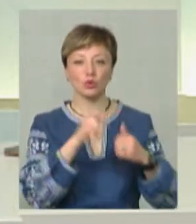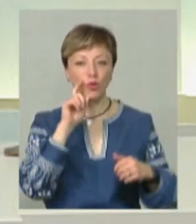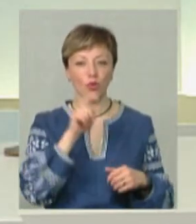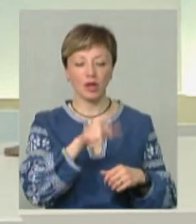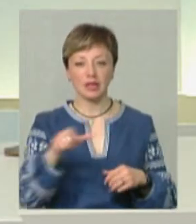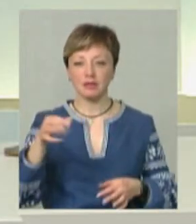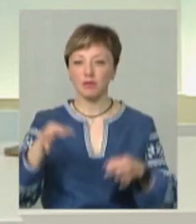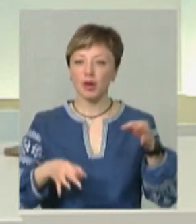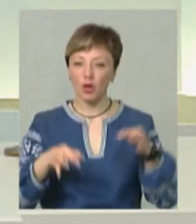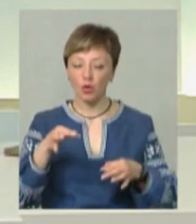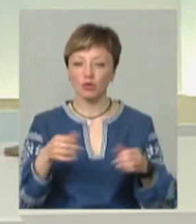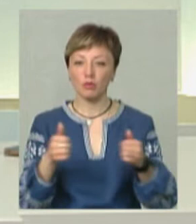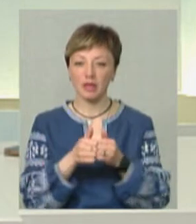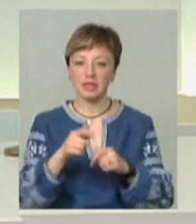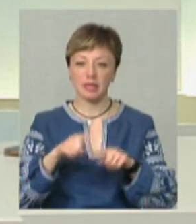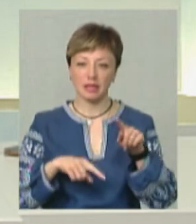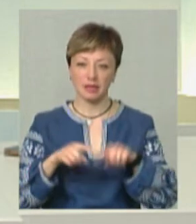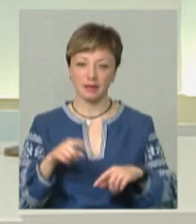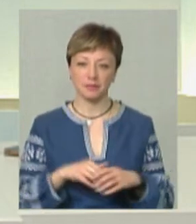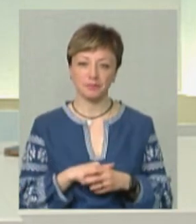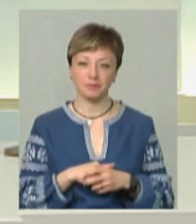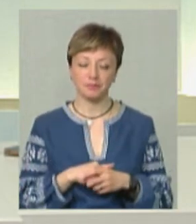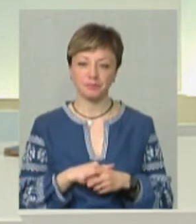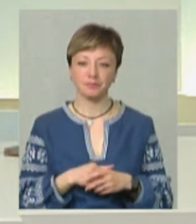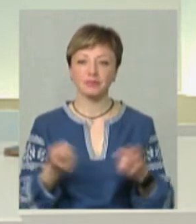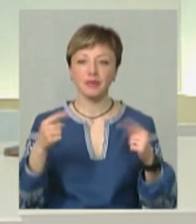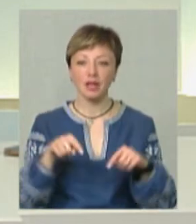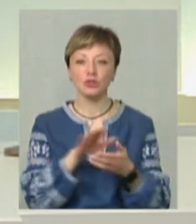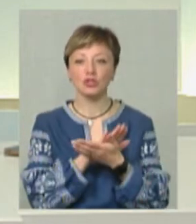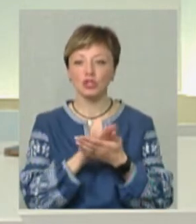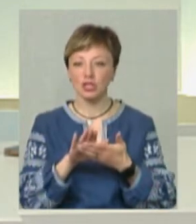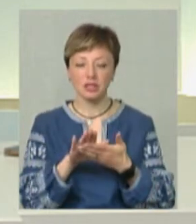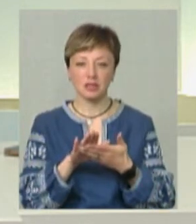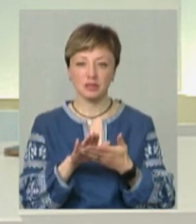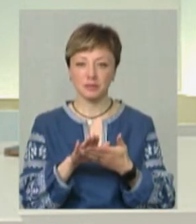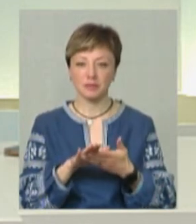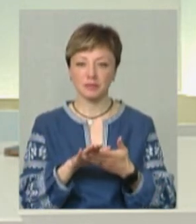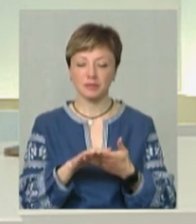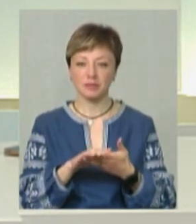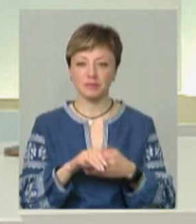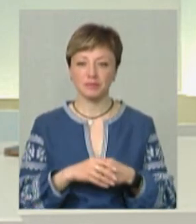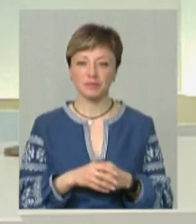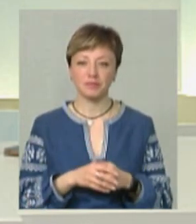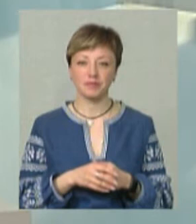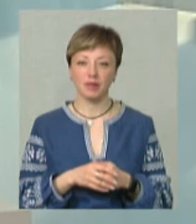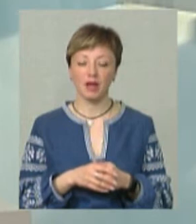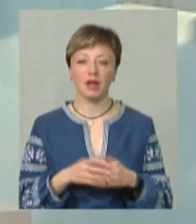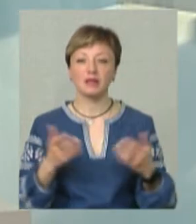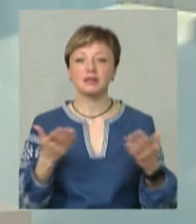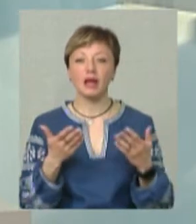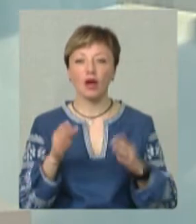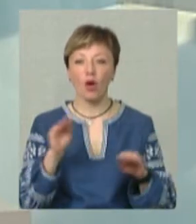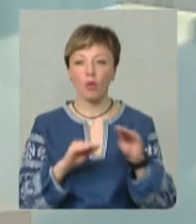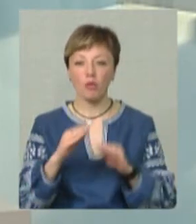українців у природі, те, що їм близьке, рідне, те, що чисте, не несло чистоту в собі. А з яких